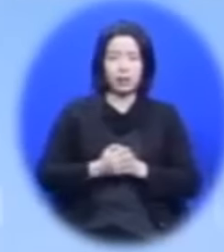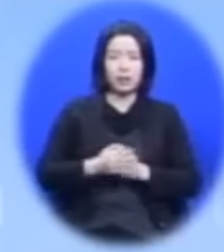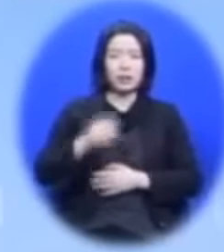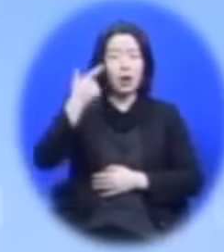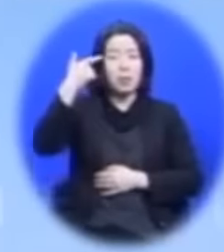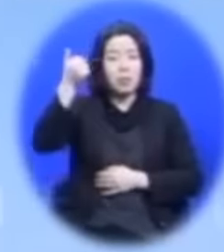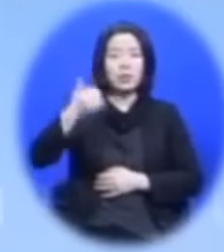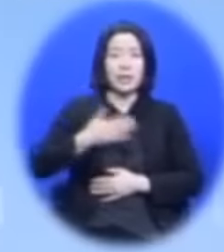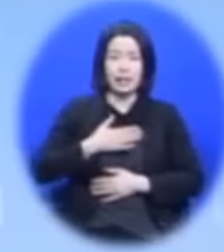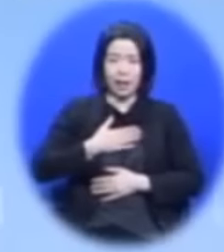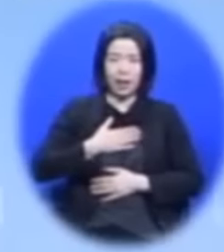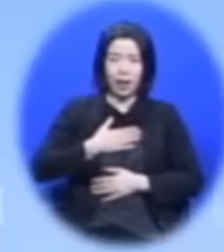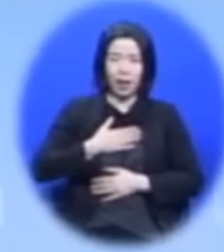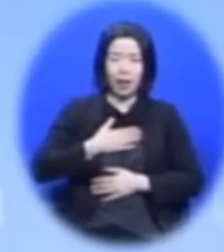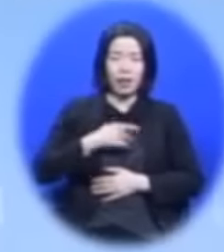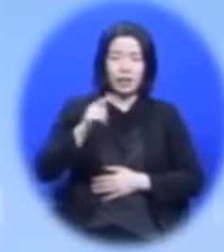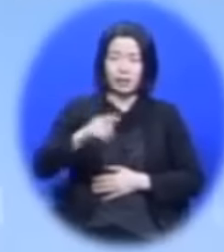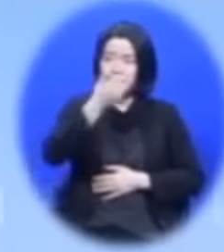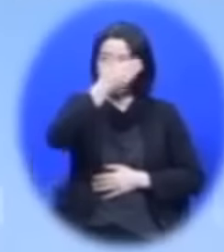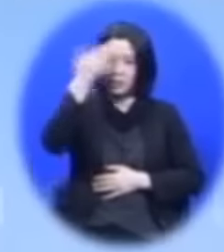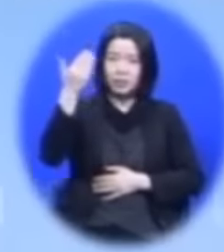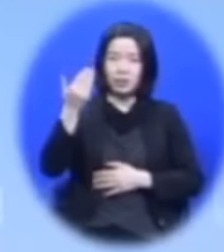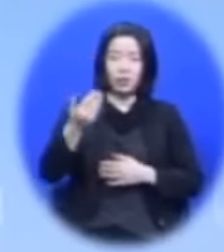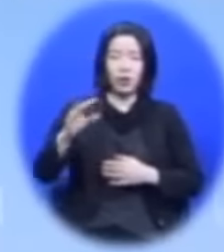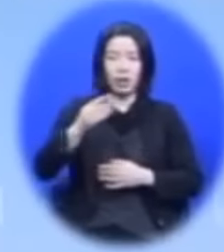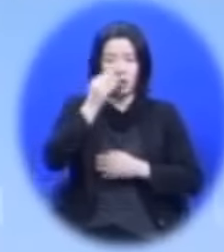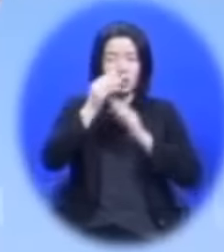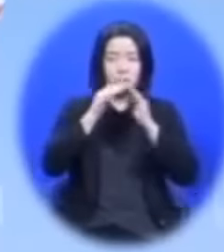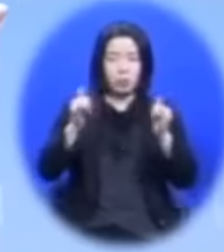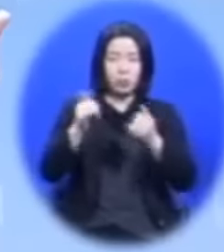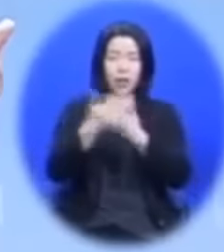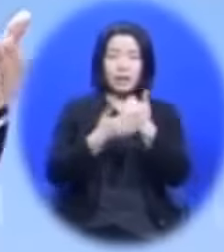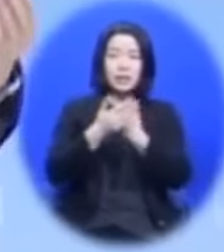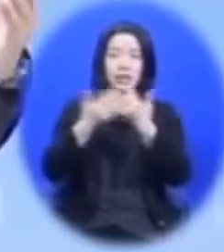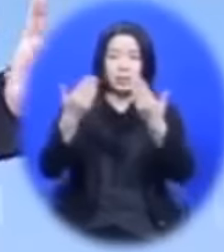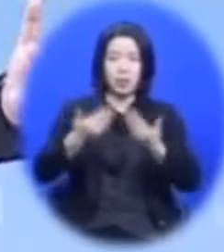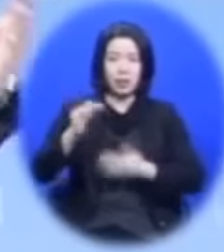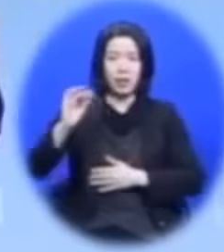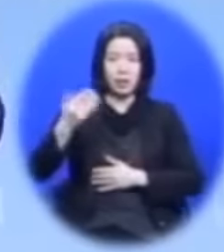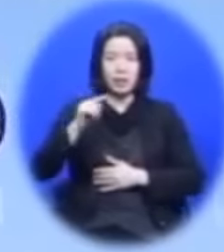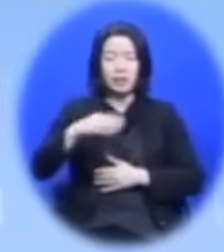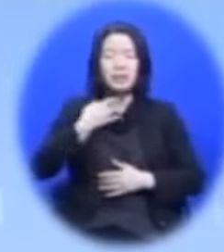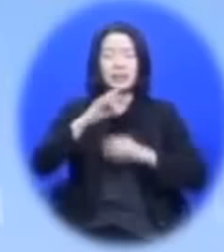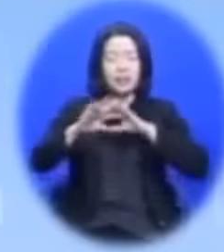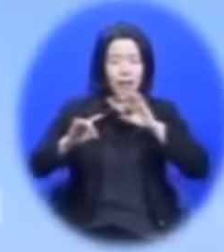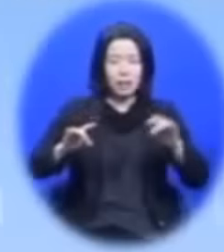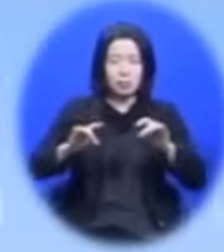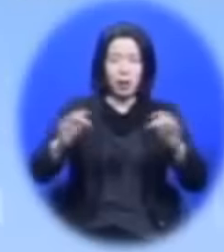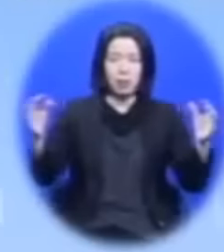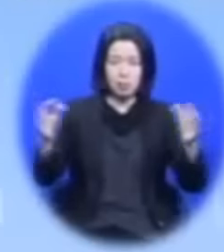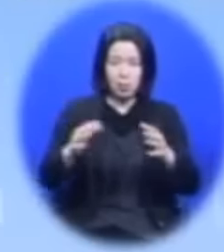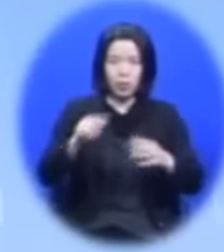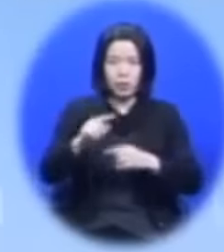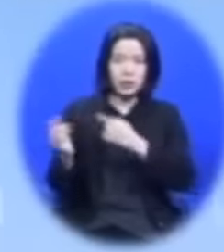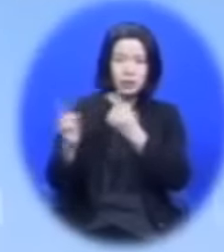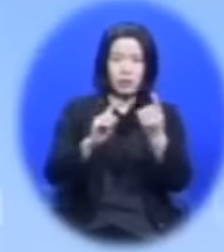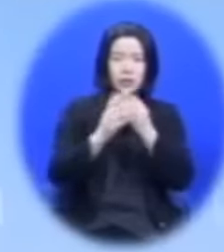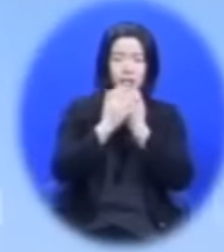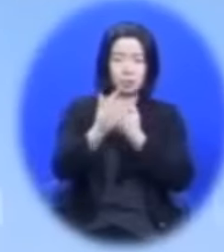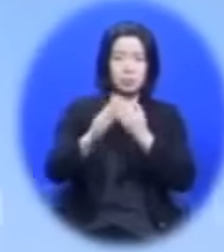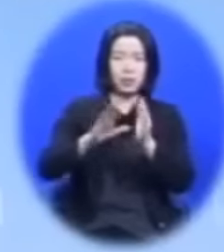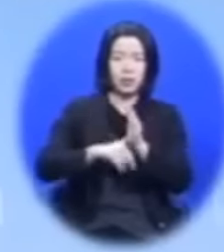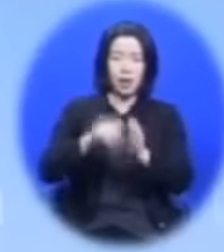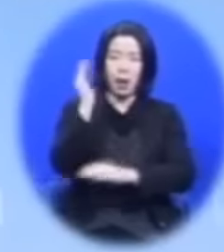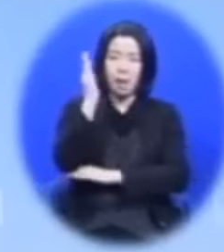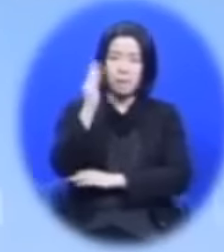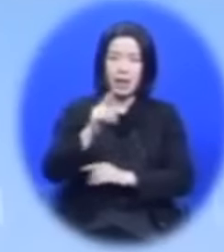제가 그 청년들과 성도들이 은혜를 받아야 되는 그 갈급함으로 모인 그 집회 때 말씀을